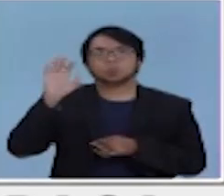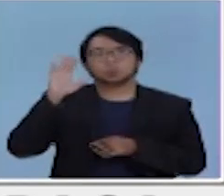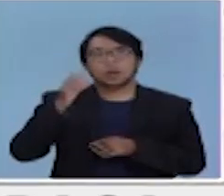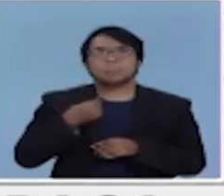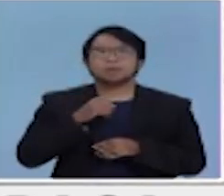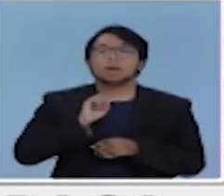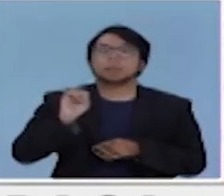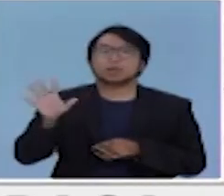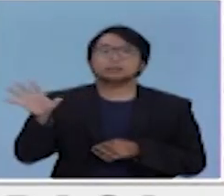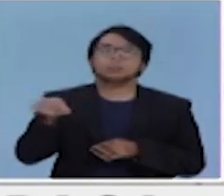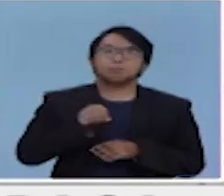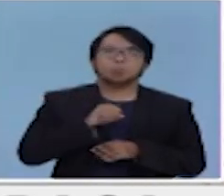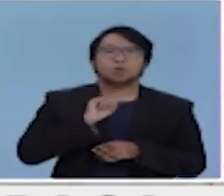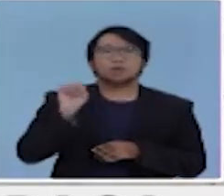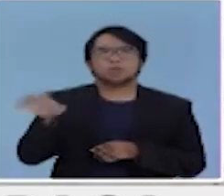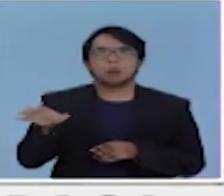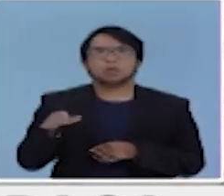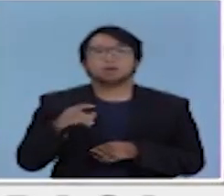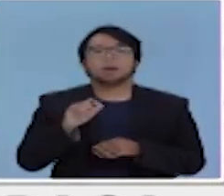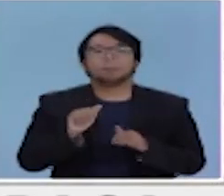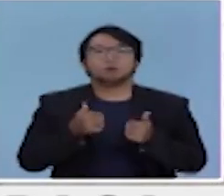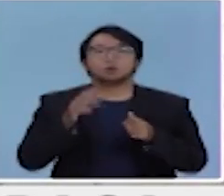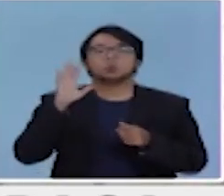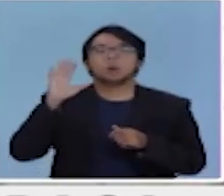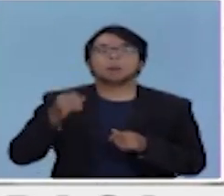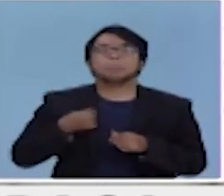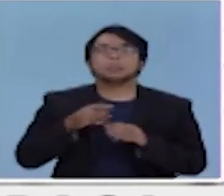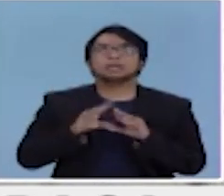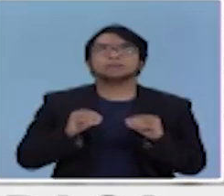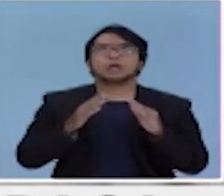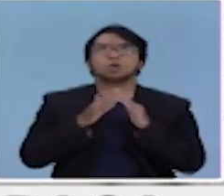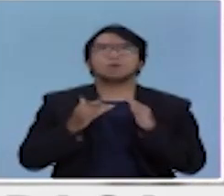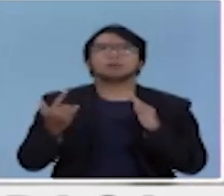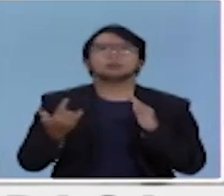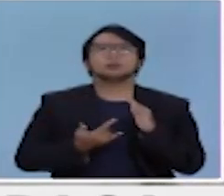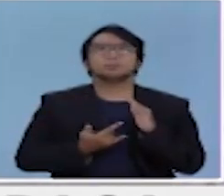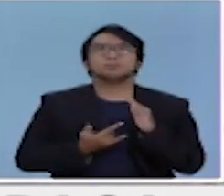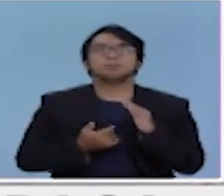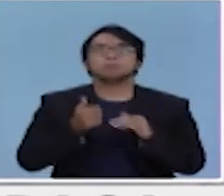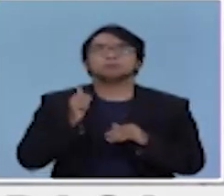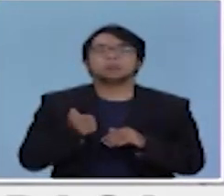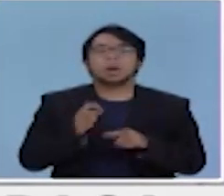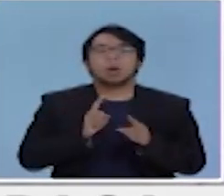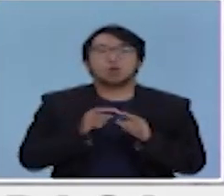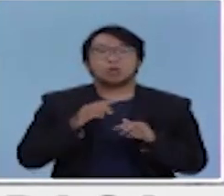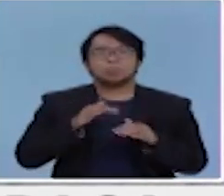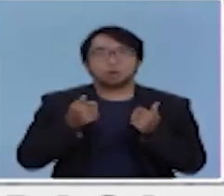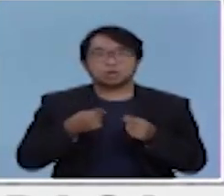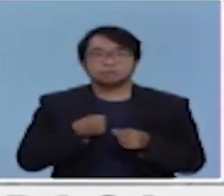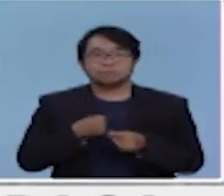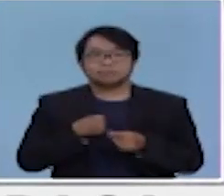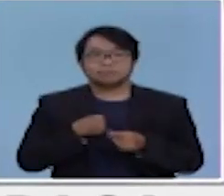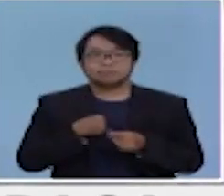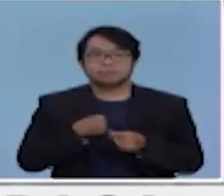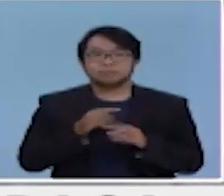gitu dan ah banget suami itu dapat mau perform kalau di kantor gue Karena aku kerjanya it Belgia klinik bayi